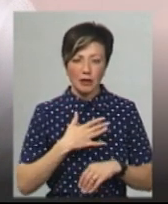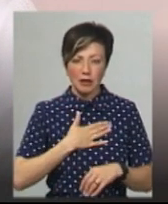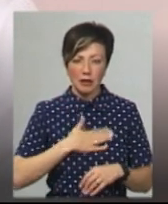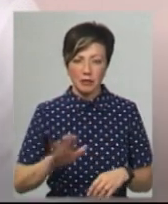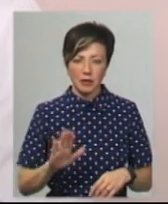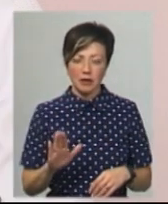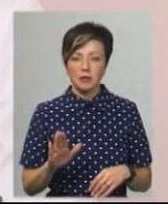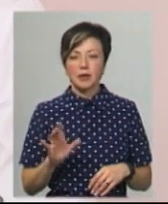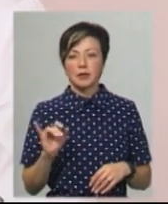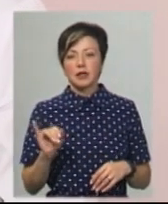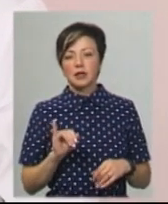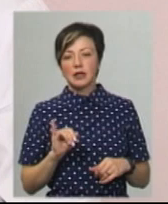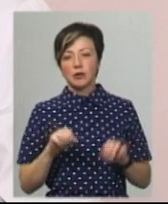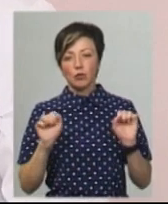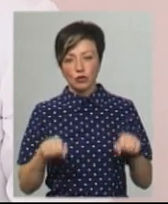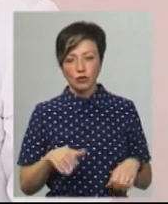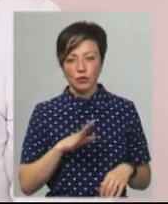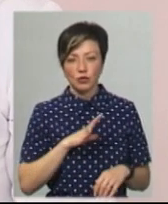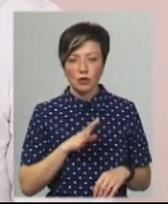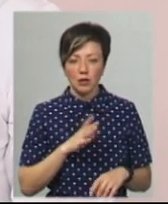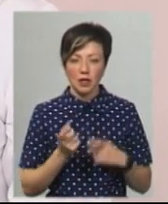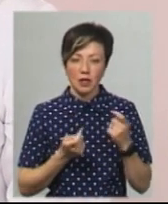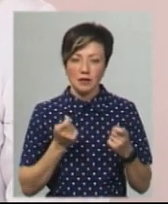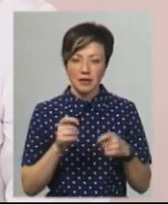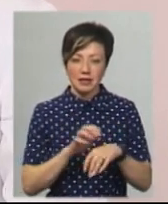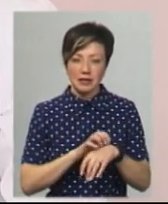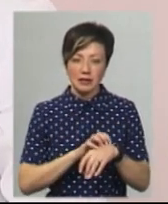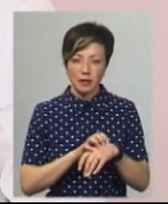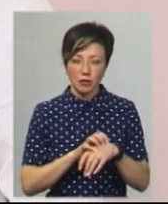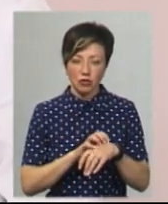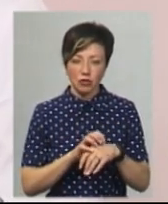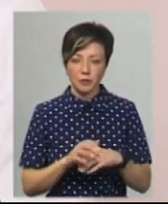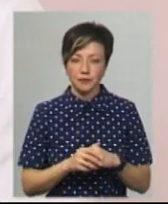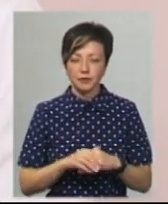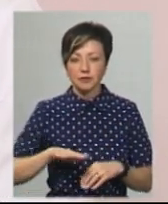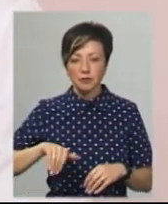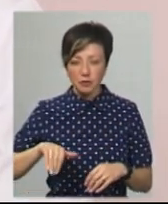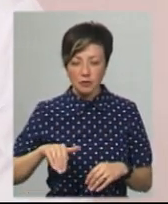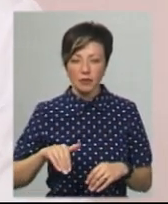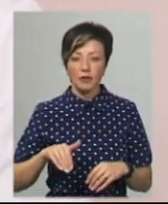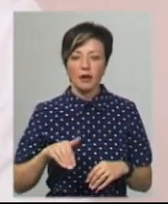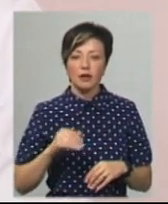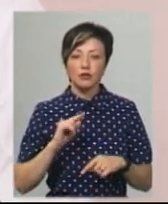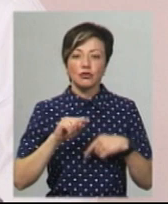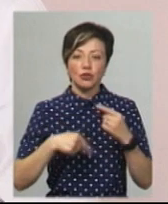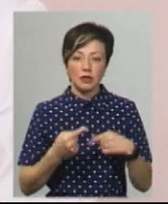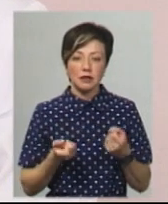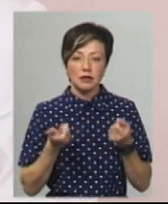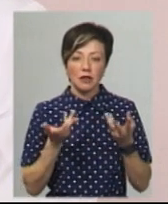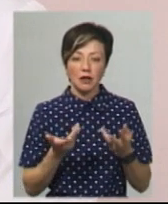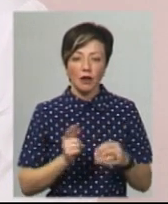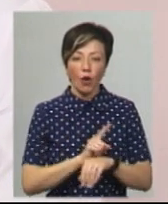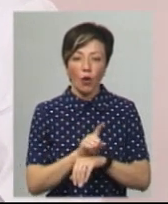неприємним, і може бути незначний сербіж цієї ділянки. Потім вже навіть через декілька